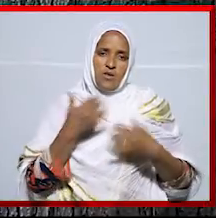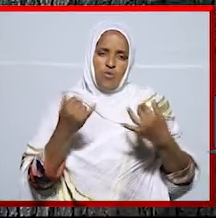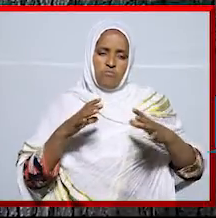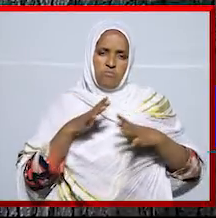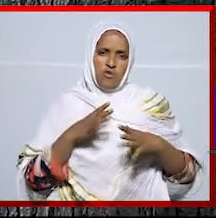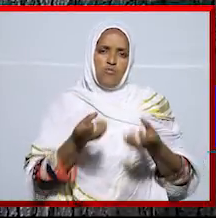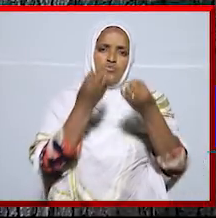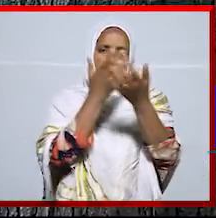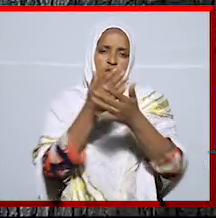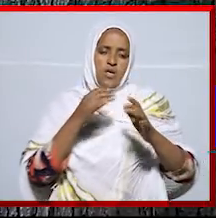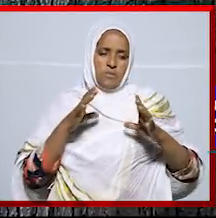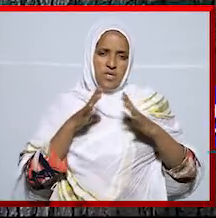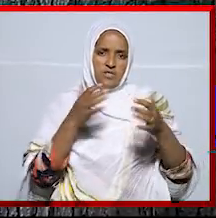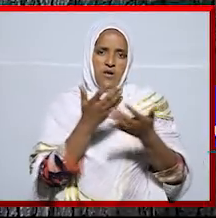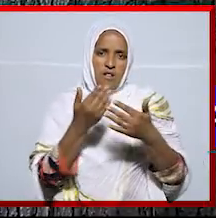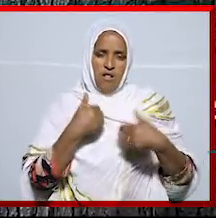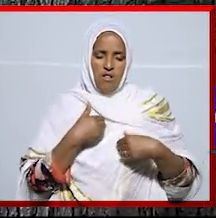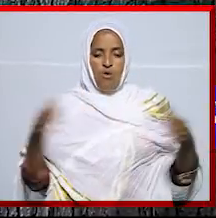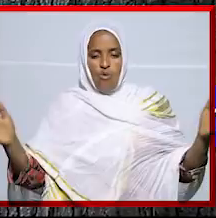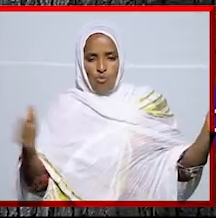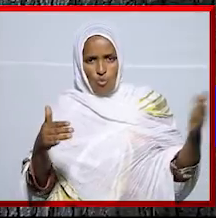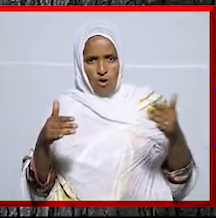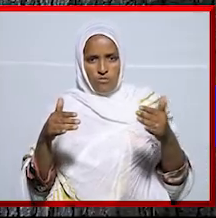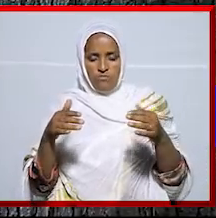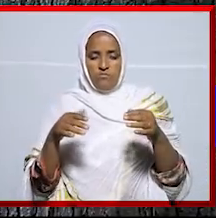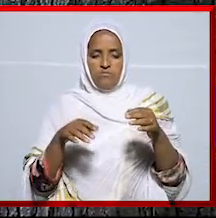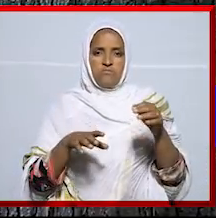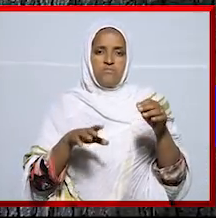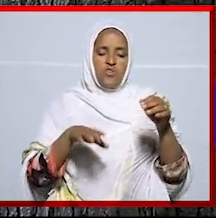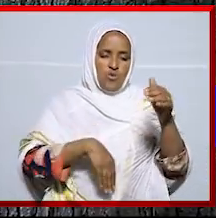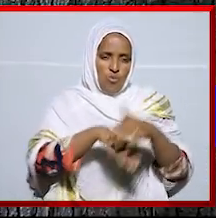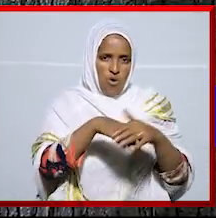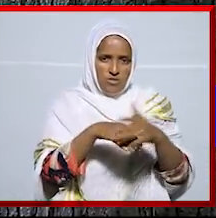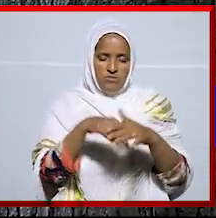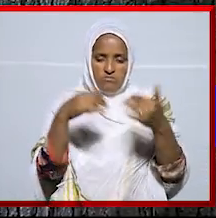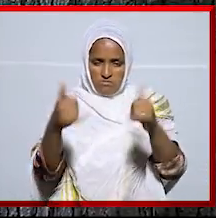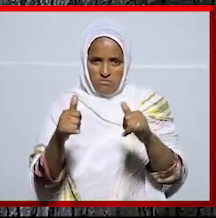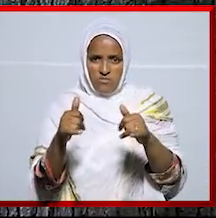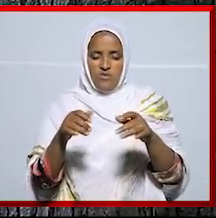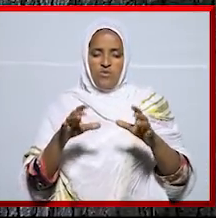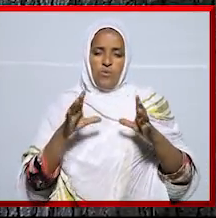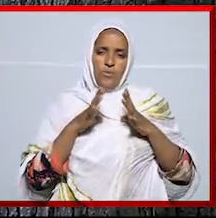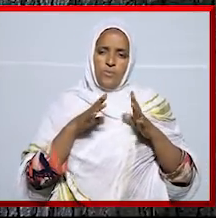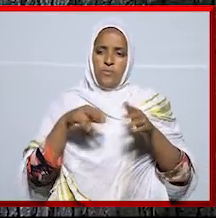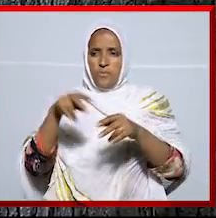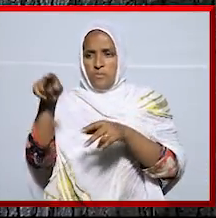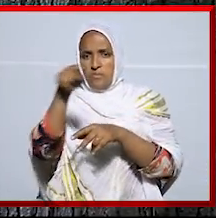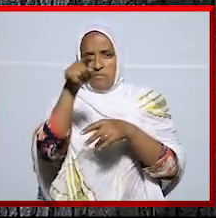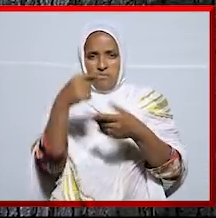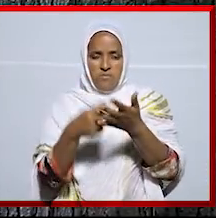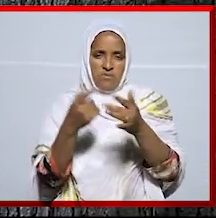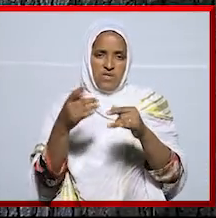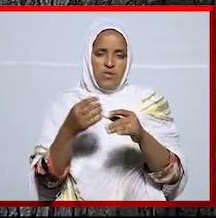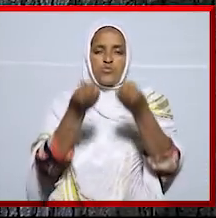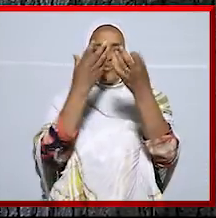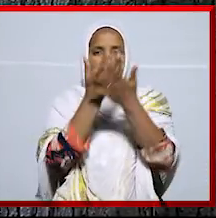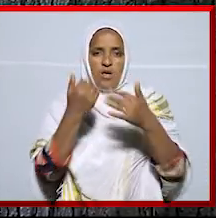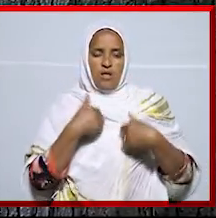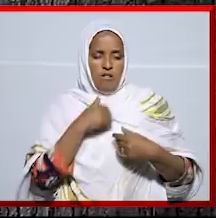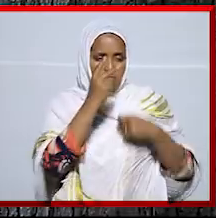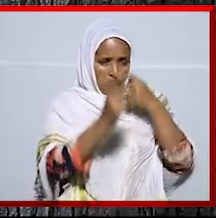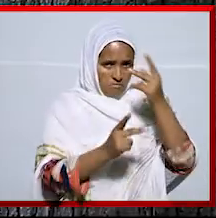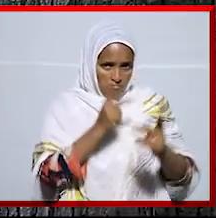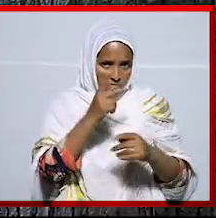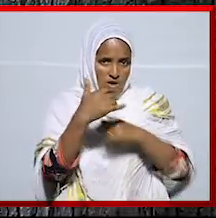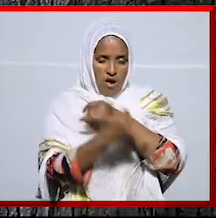እኔ አሁን የሚያዝናናኝ ብዙ ነገር የሚያዝናናኝ ነገር አለ ኳስ በመጫወትም አለ ፊልም በማየትም አለ ወክ በማድረግም ያው ብዙ አይነት ነገር አለ